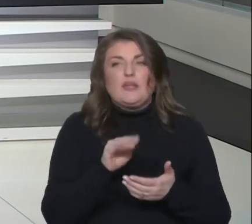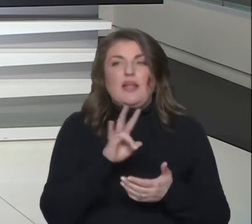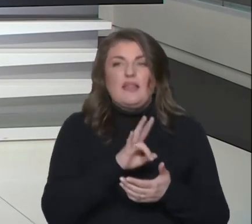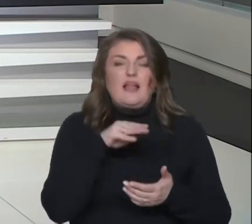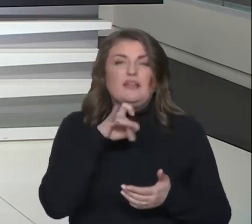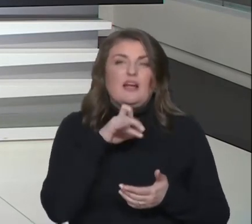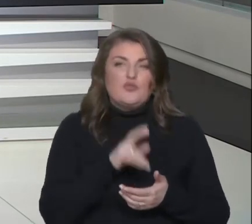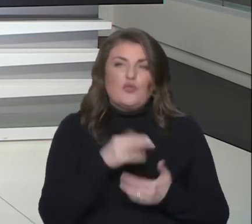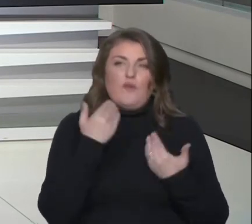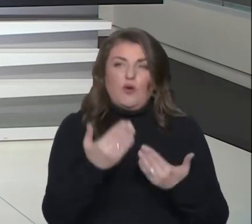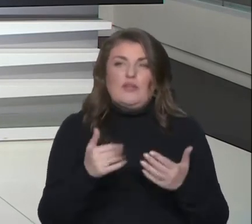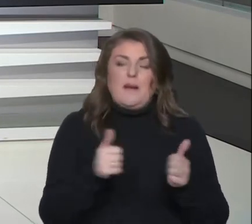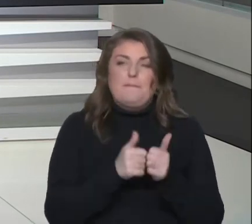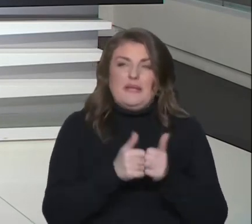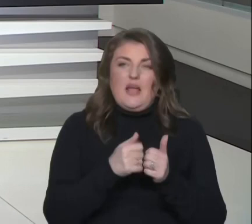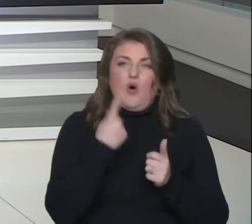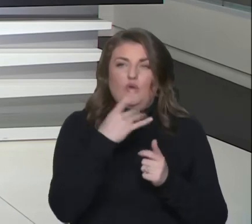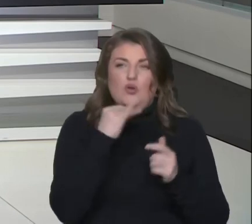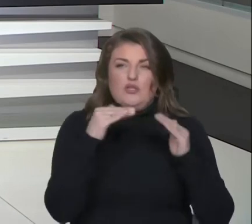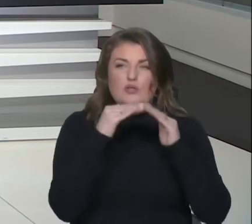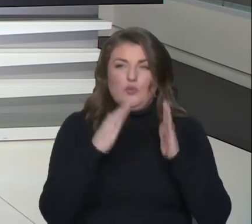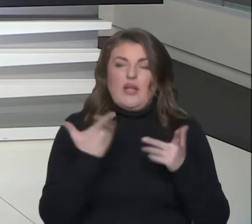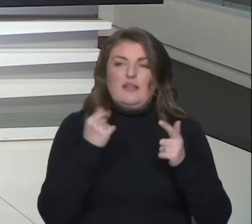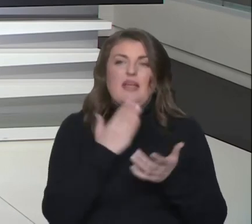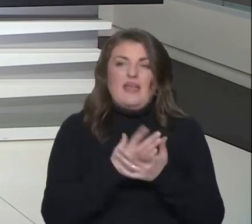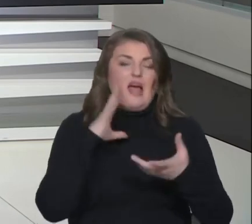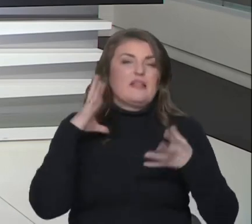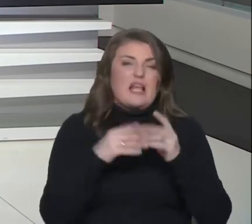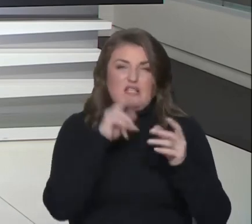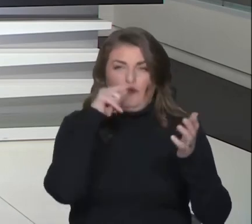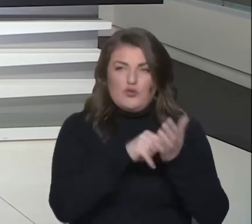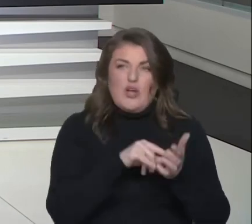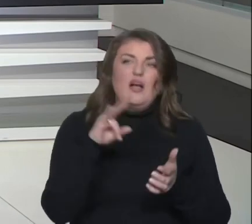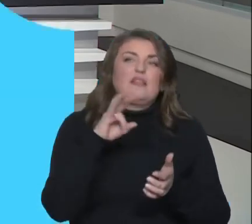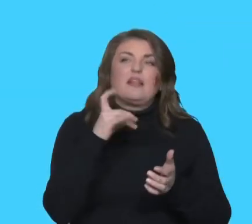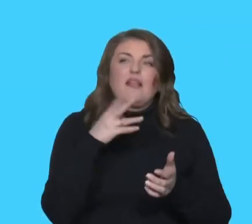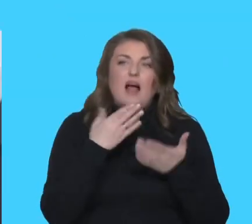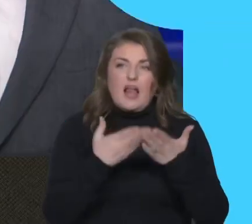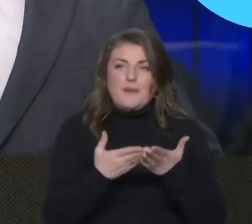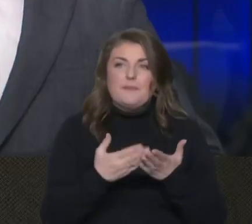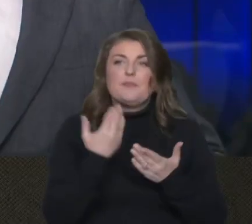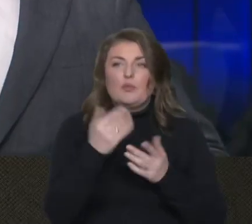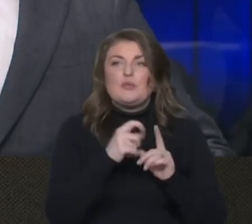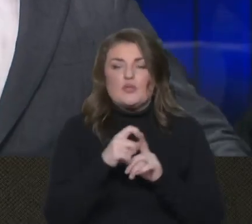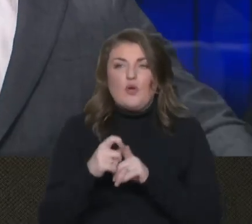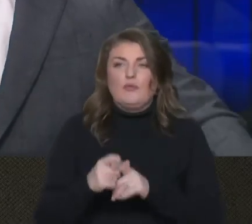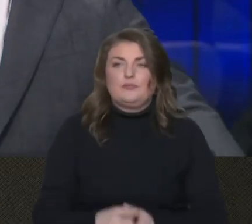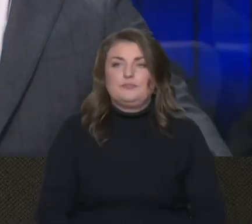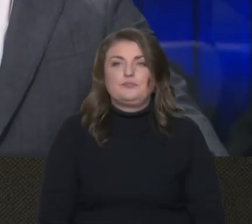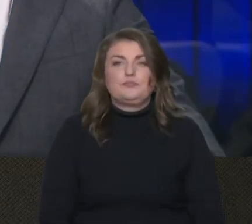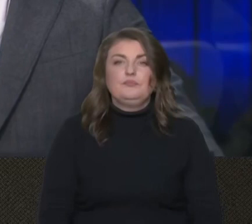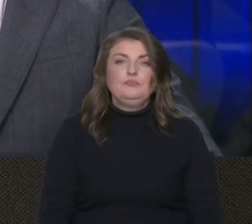Наталя Ткачук. Вона біля одного з будинків, де є наслідки влучань. Наталю, тобі слово.